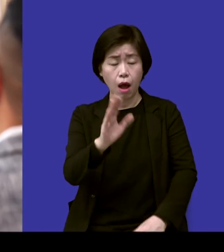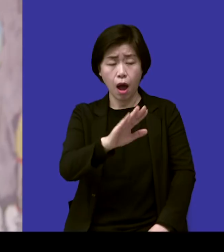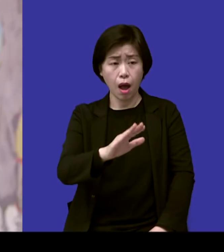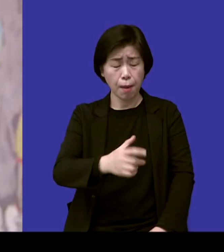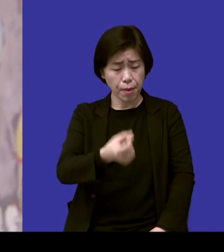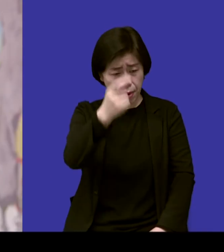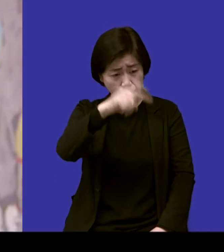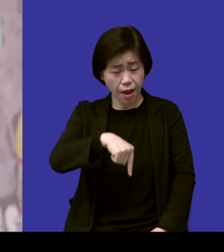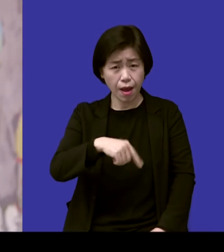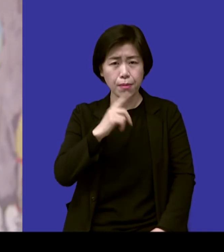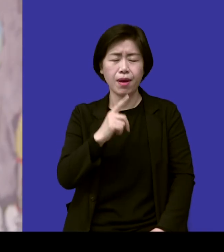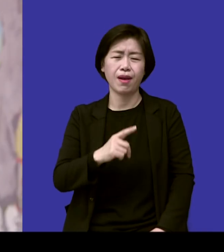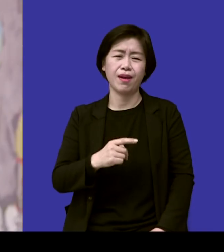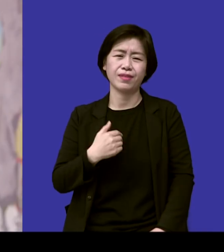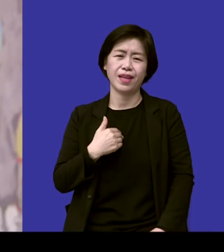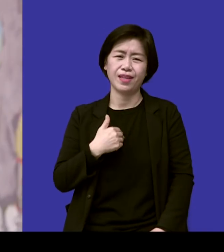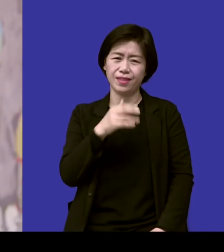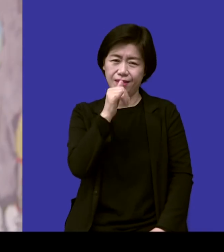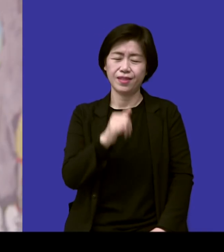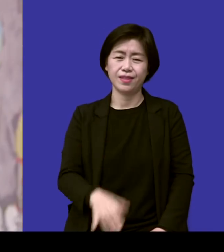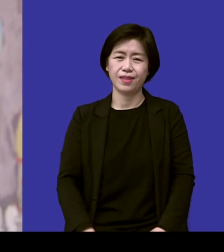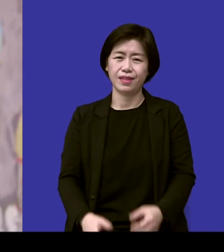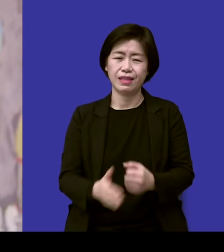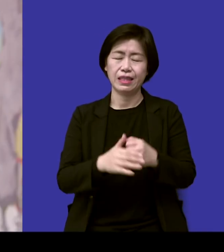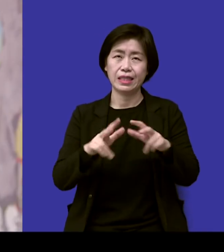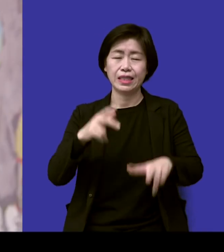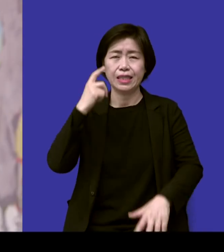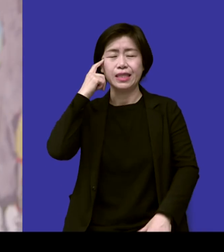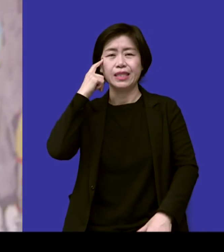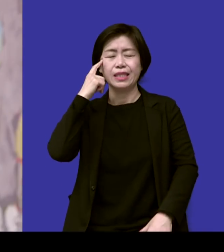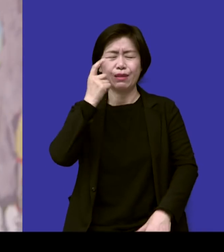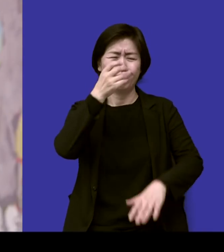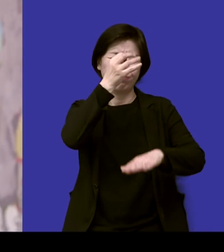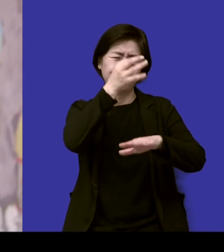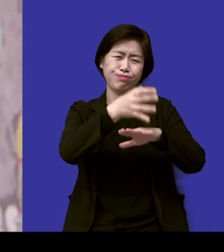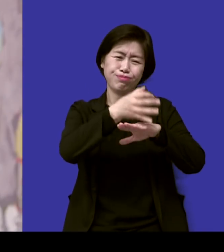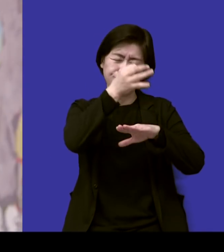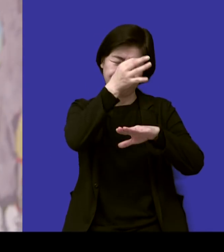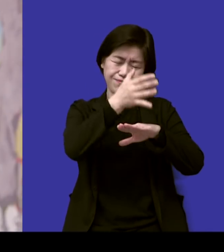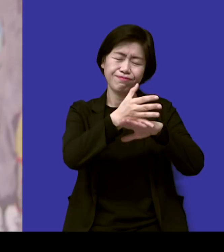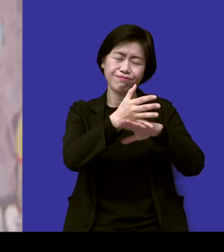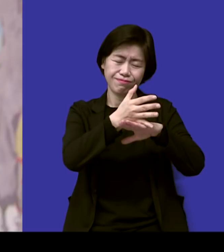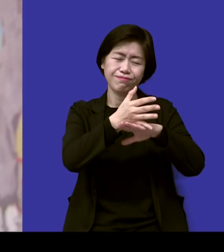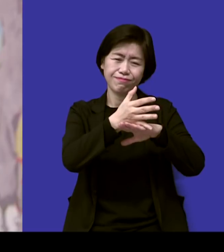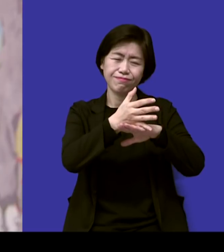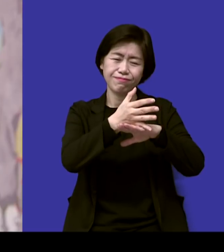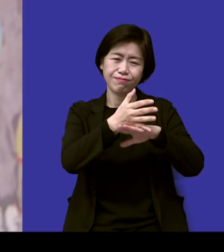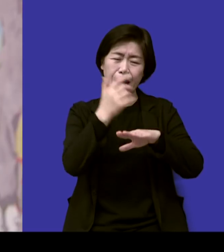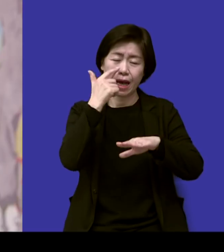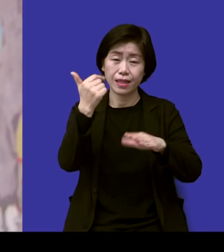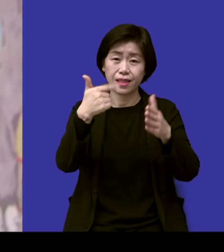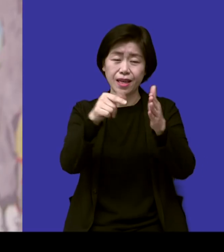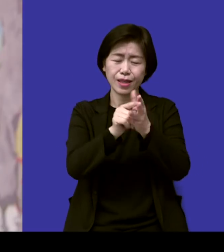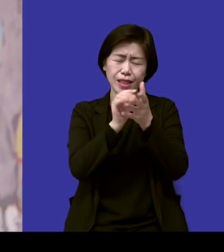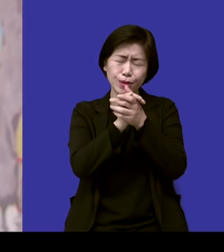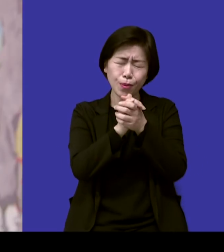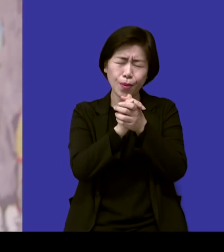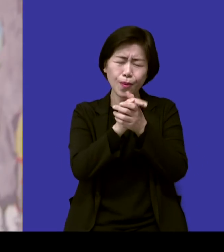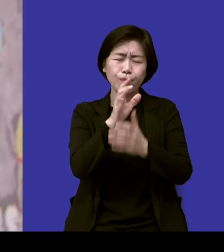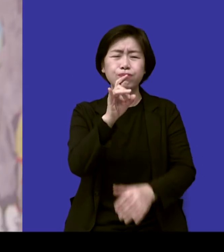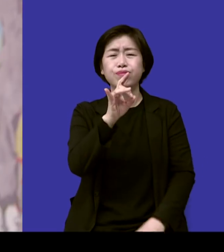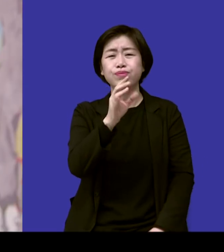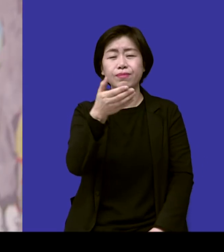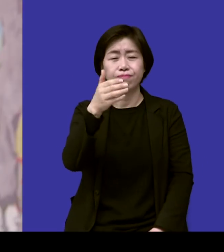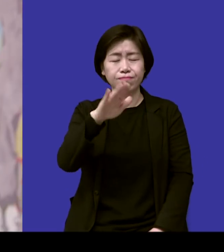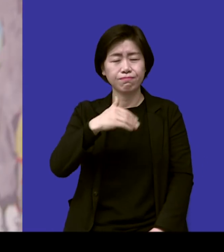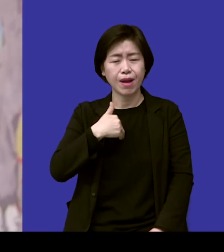제가. 그래서 아, 참 누나들한테 지금 보면 미안해요. 그때 아버지를 위해서 진짜 기도할 수밖에 없었던 시기였는데 내가